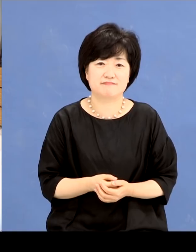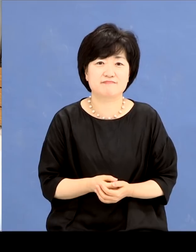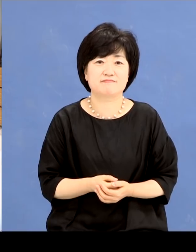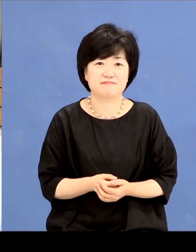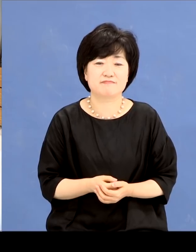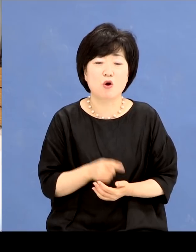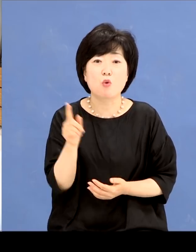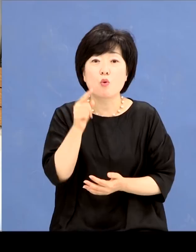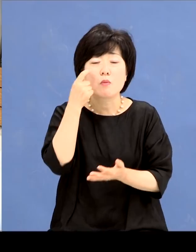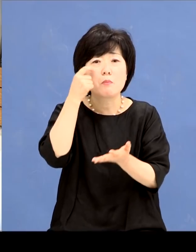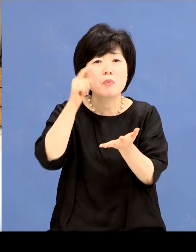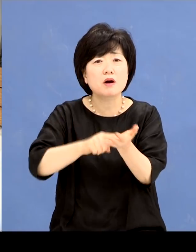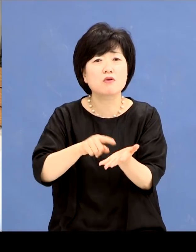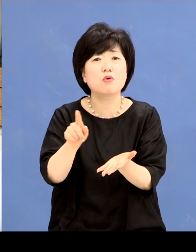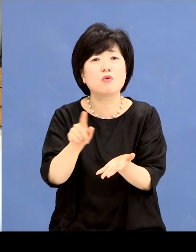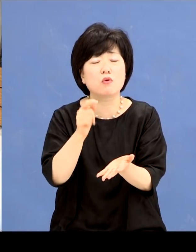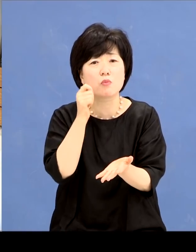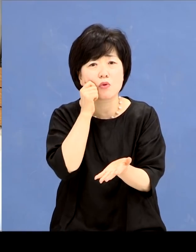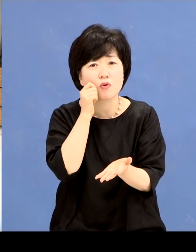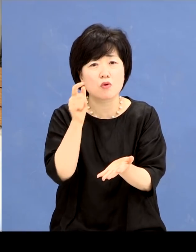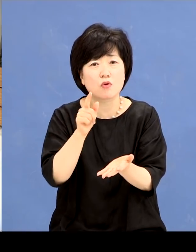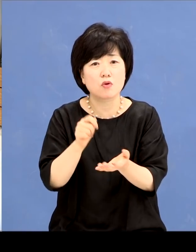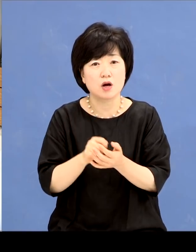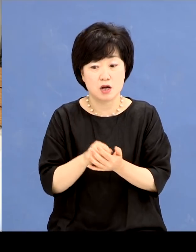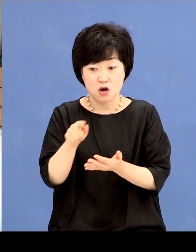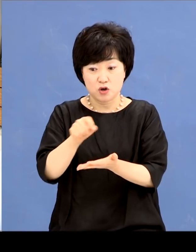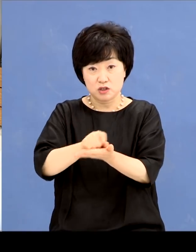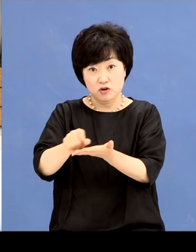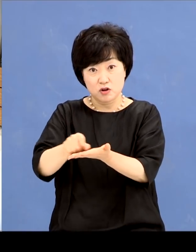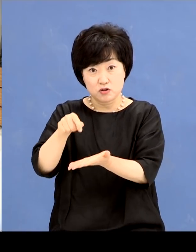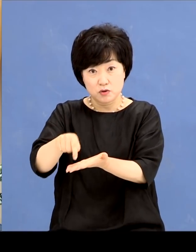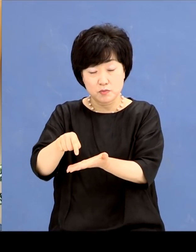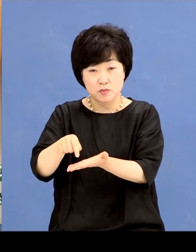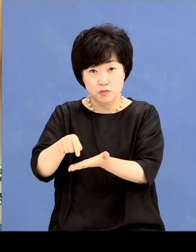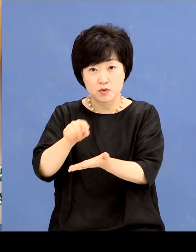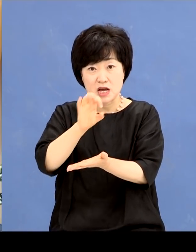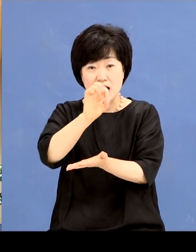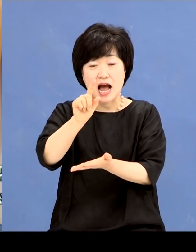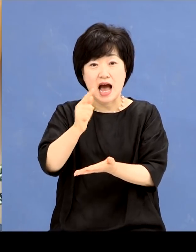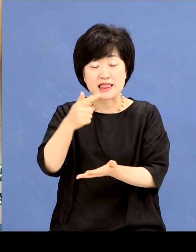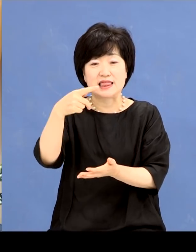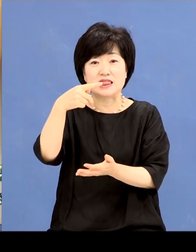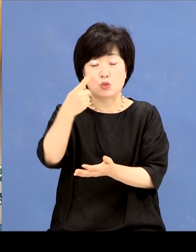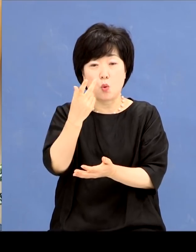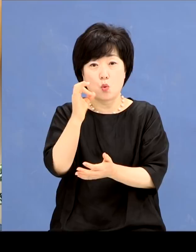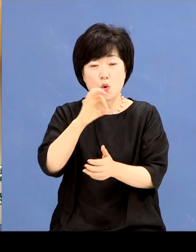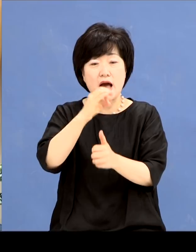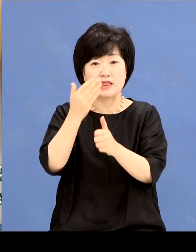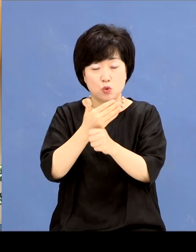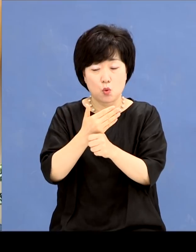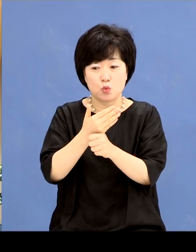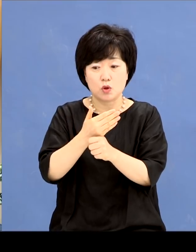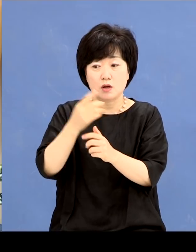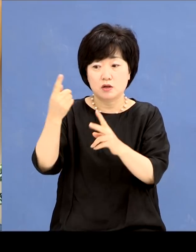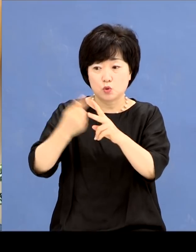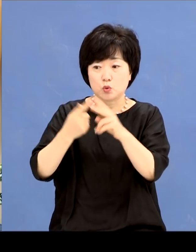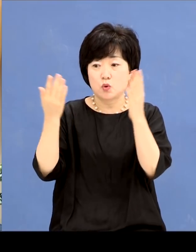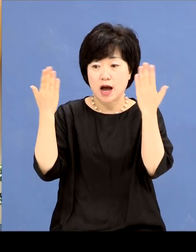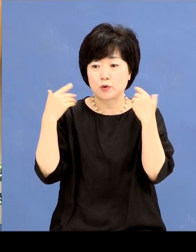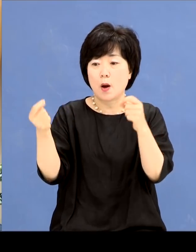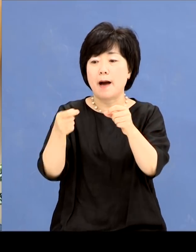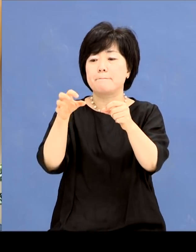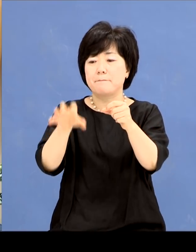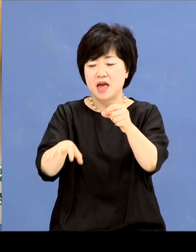맞습니다. 그럼 어떻게 발견되셨대요, 우리 김 대표님? 거기 적혀 있는 바로는 안동 초등학교, 제가 안동 출신이거든요. 안동요, 예. 안동